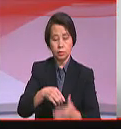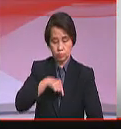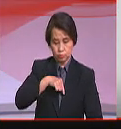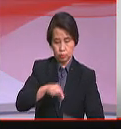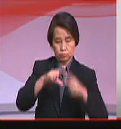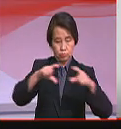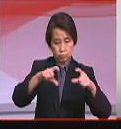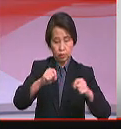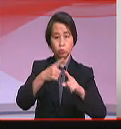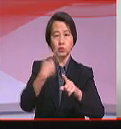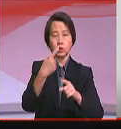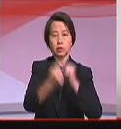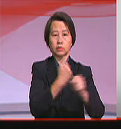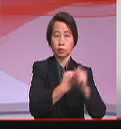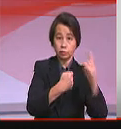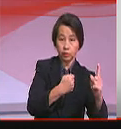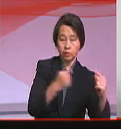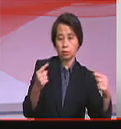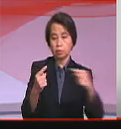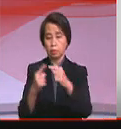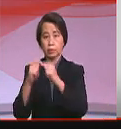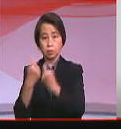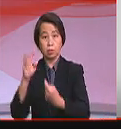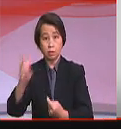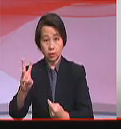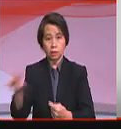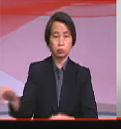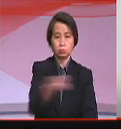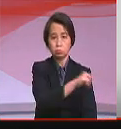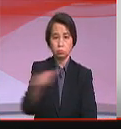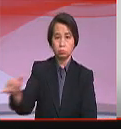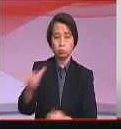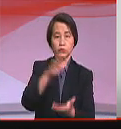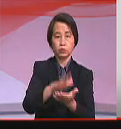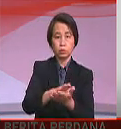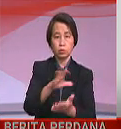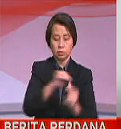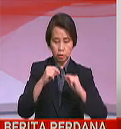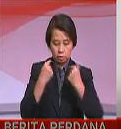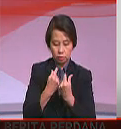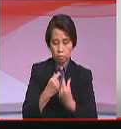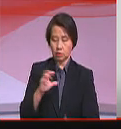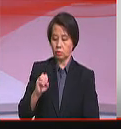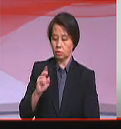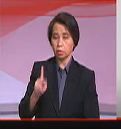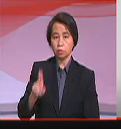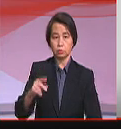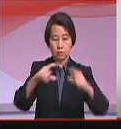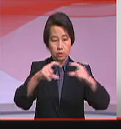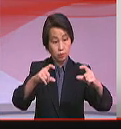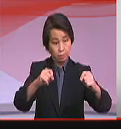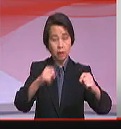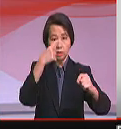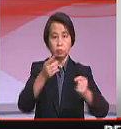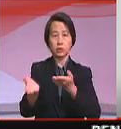bulanan untuk kanak-kanak tahun satu hingga tingkatan enam yang berulangalik ke sekolah serta golongan OKU pas tersebut